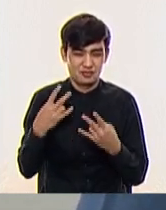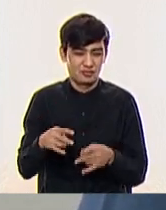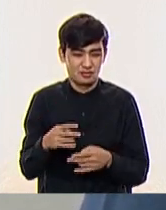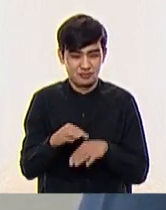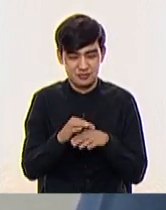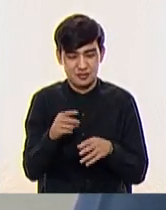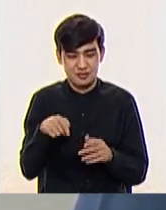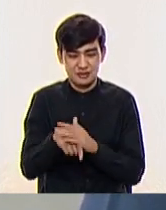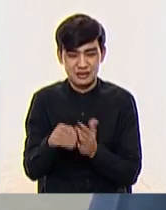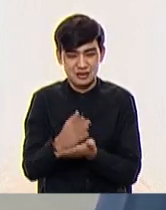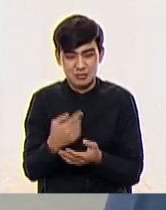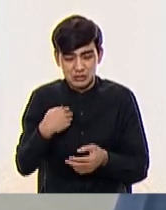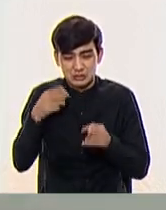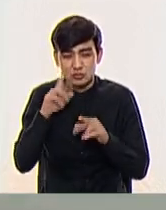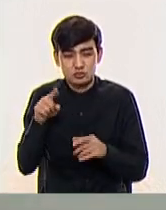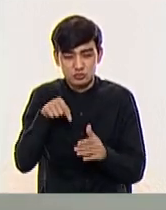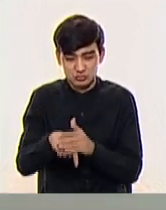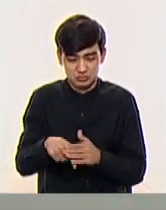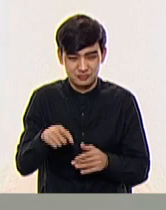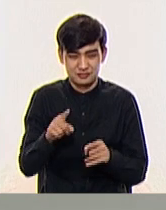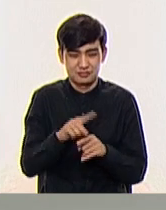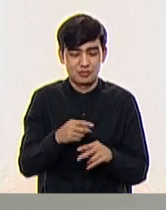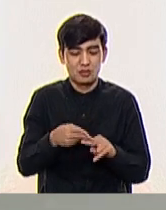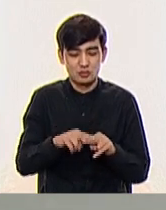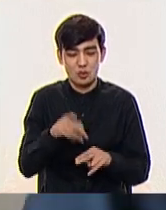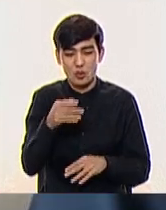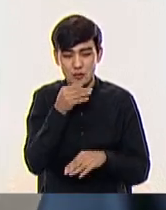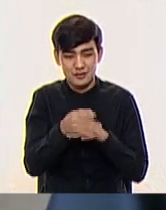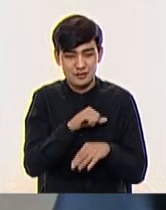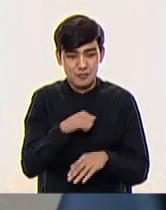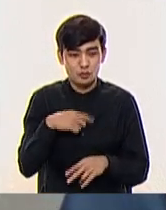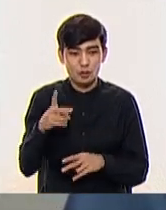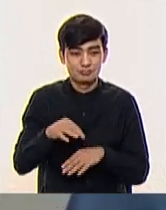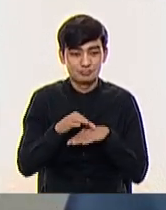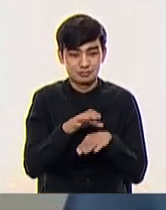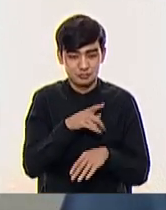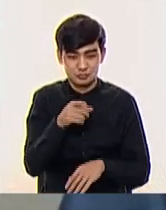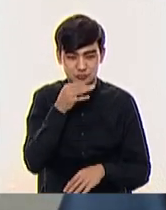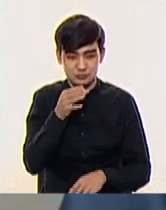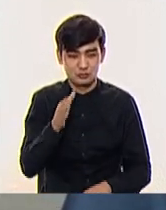которых содержимое им неизвестно, потому что ответственность несут сами пассажиры.